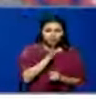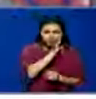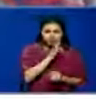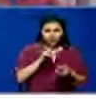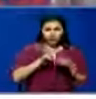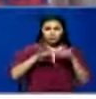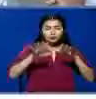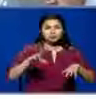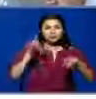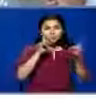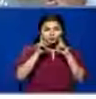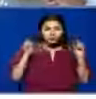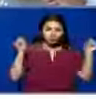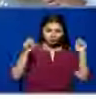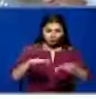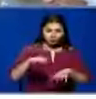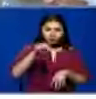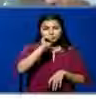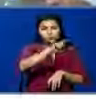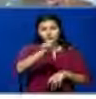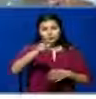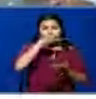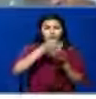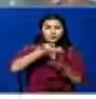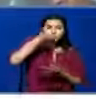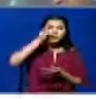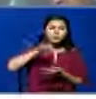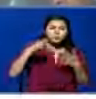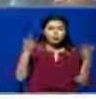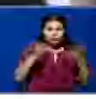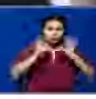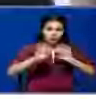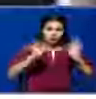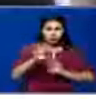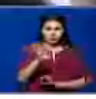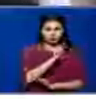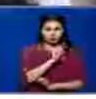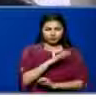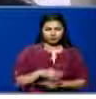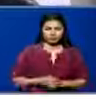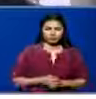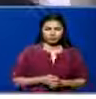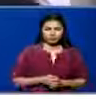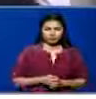яғни шеберлік сағат өтті. Онда сала өкілдері өз тәжірибелерімен бөлісті. Бұл кеңсе